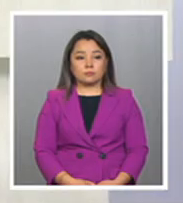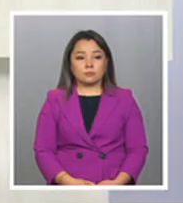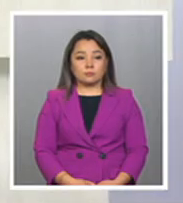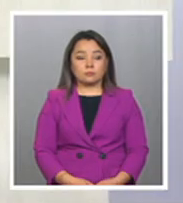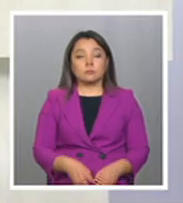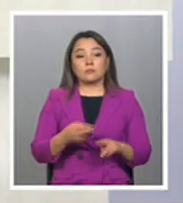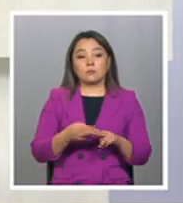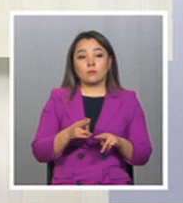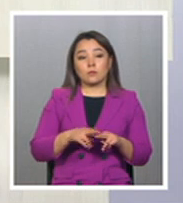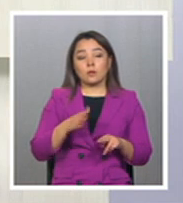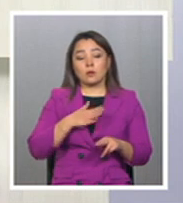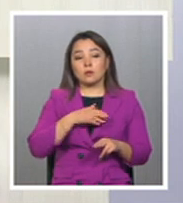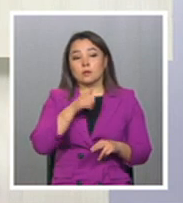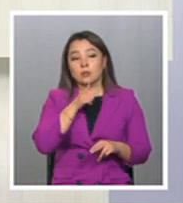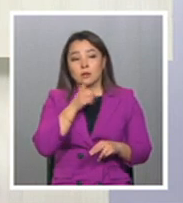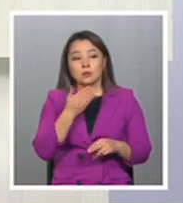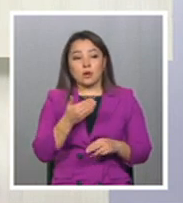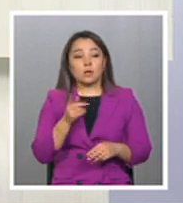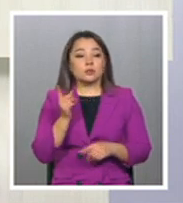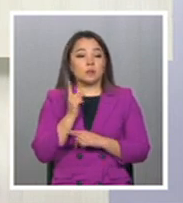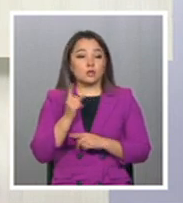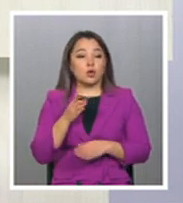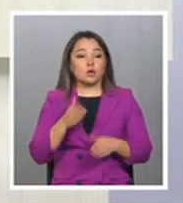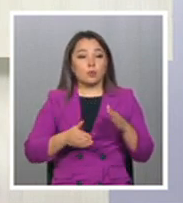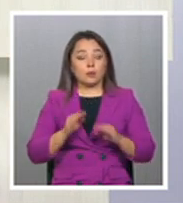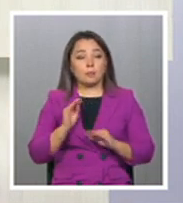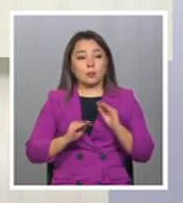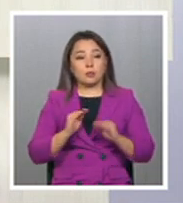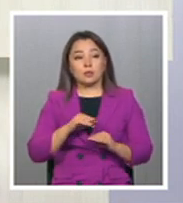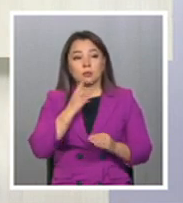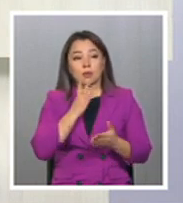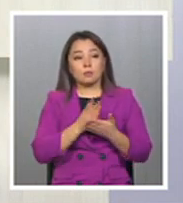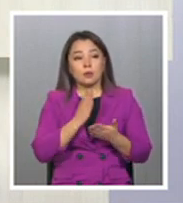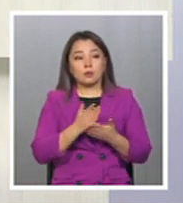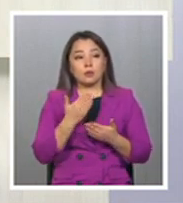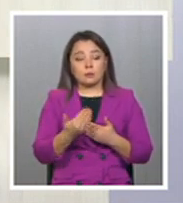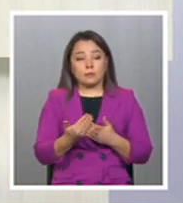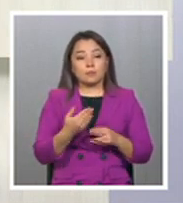Сонымен біз сақшы роботты бағдарламалайық. Сақшы